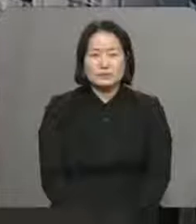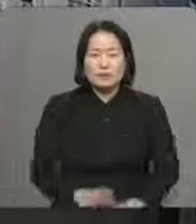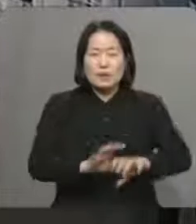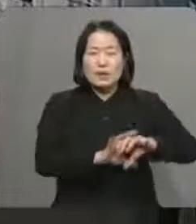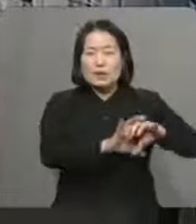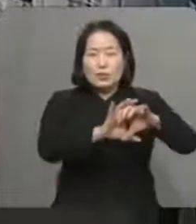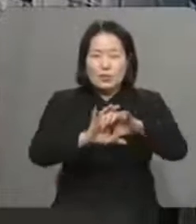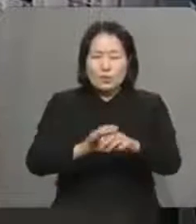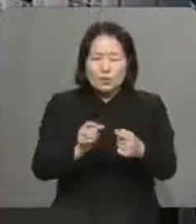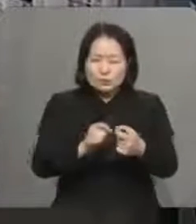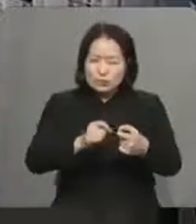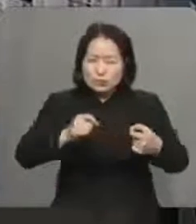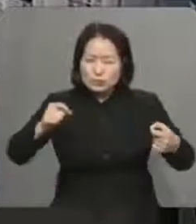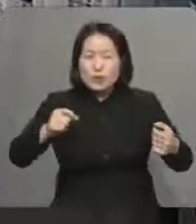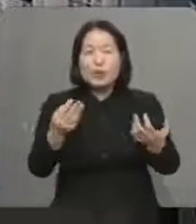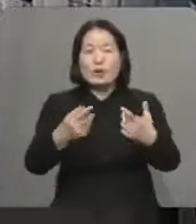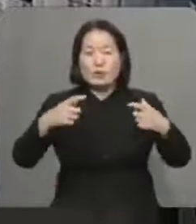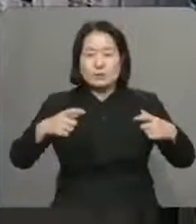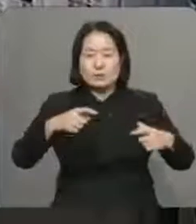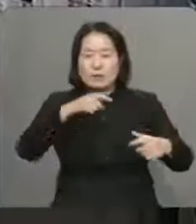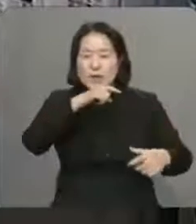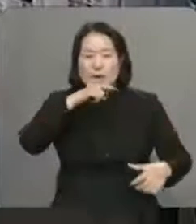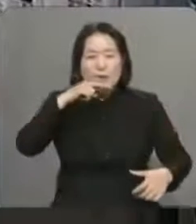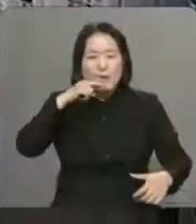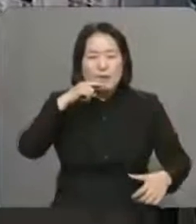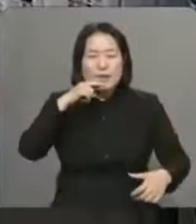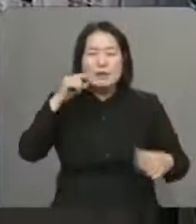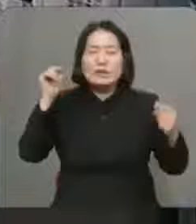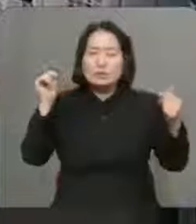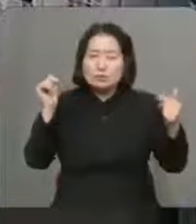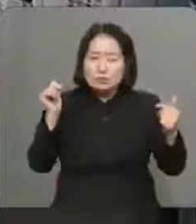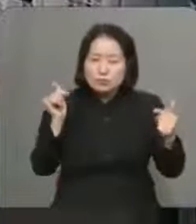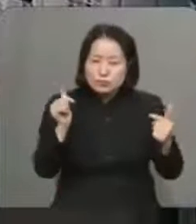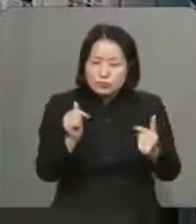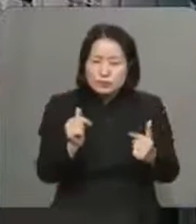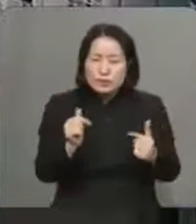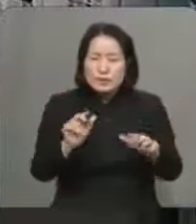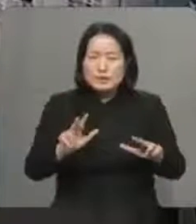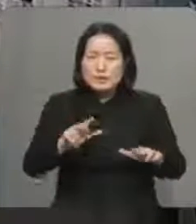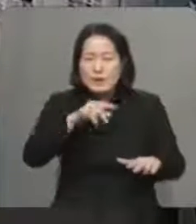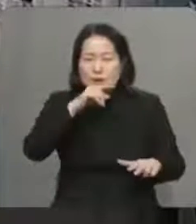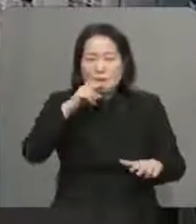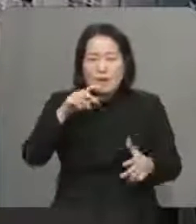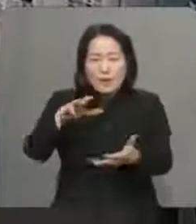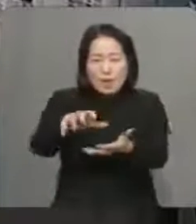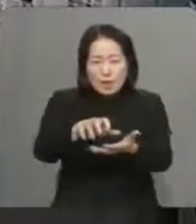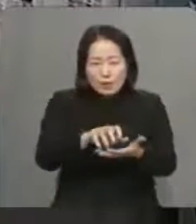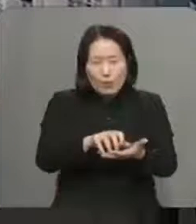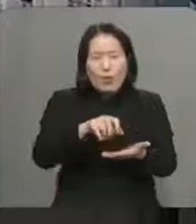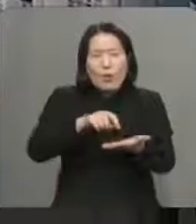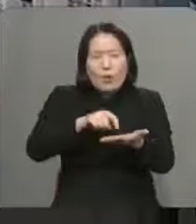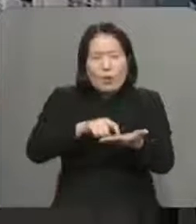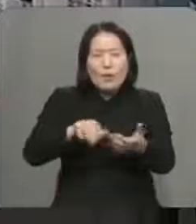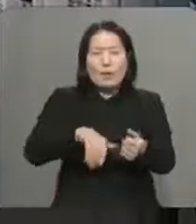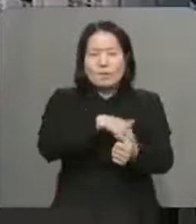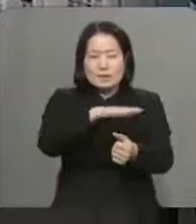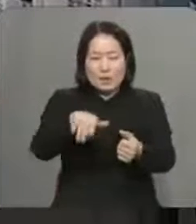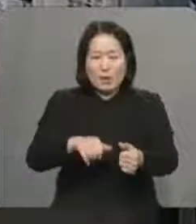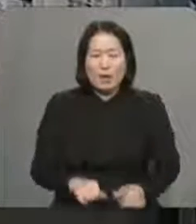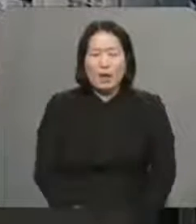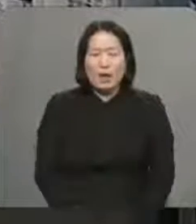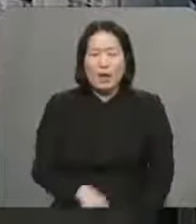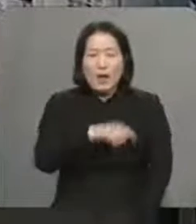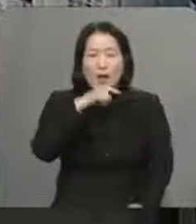그런 알고 장기화로 강원도에서도 헌혈이 감소하면서 혈액 수급에 비상이 걸렸습니다 혼혈 기관들이 혼혈 동참을